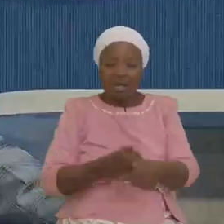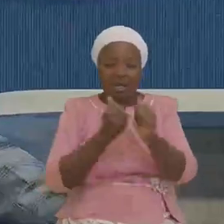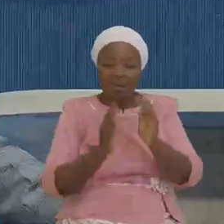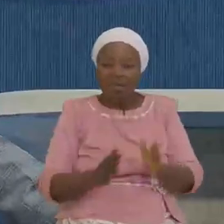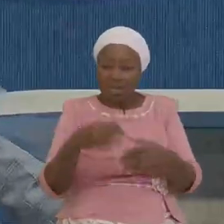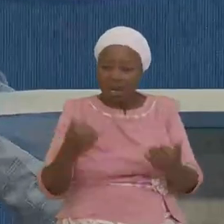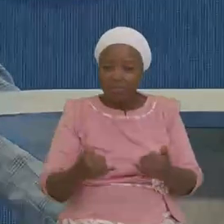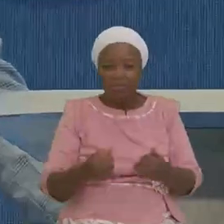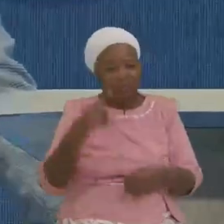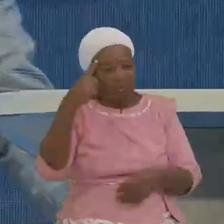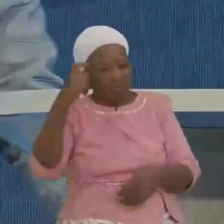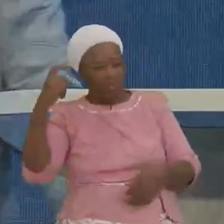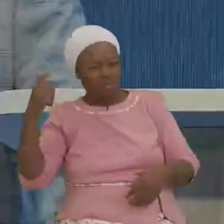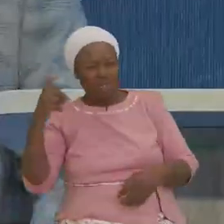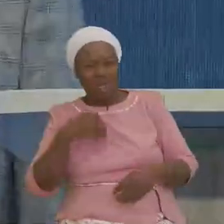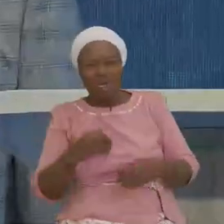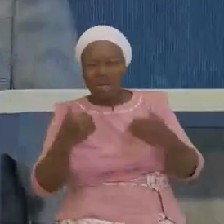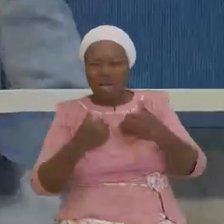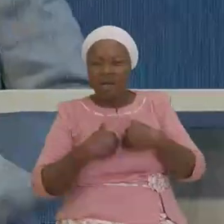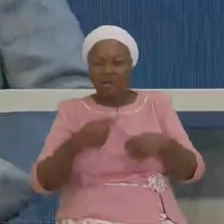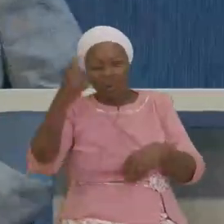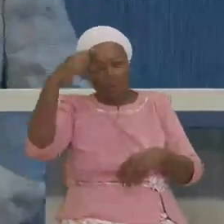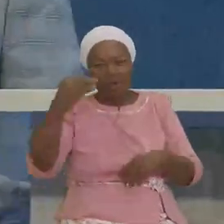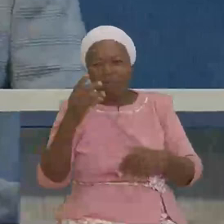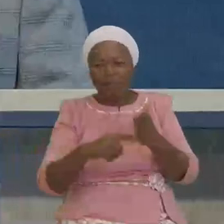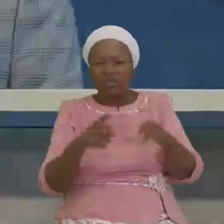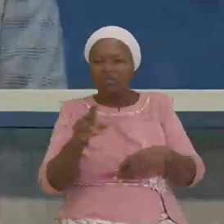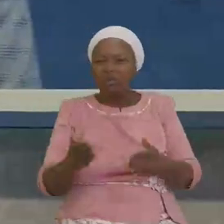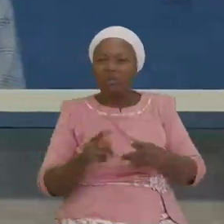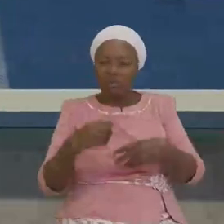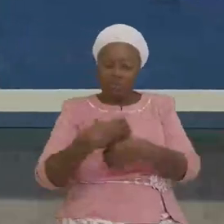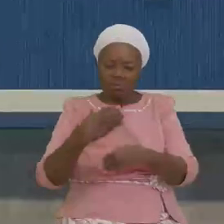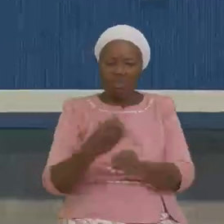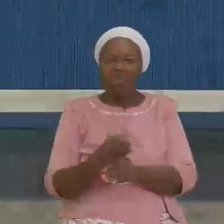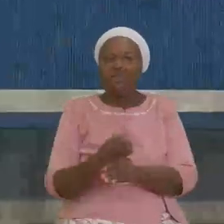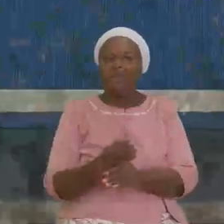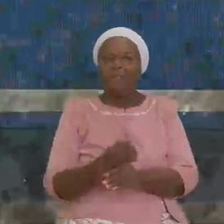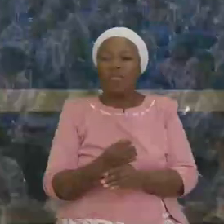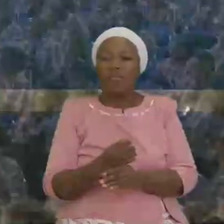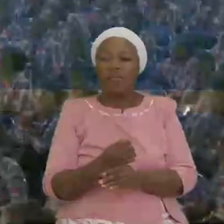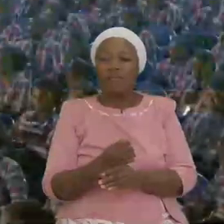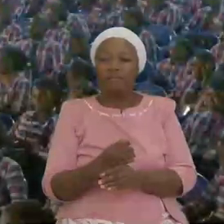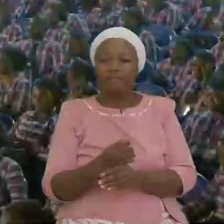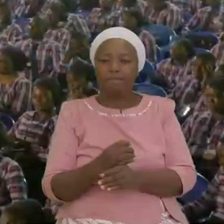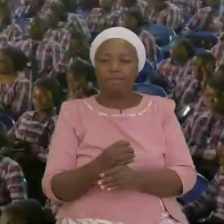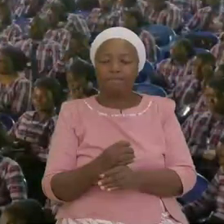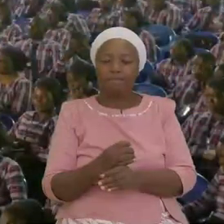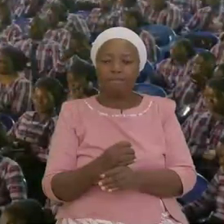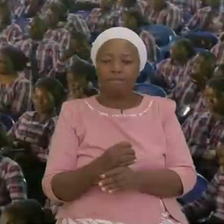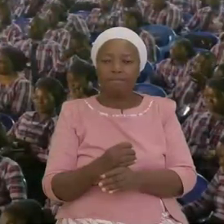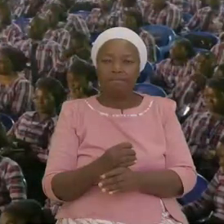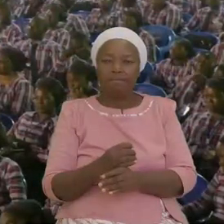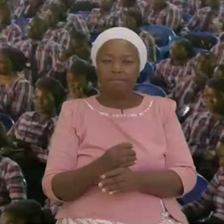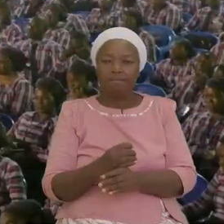menuisier rêve de faire ce qu'il allait ou ce qu'il fera?